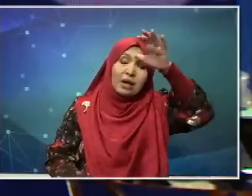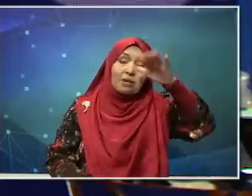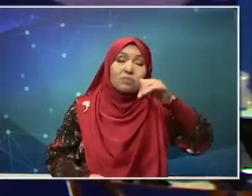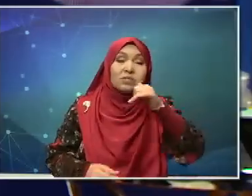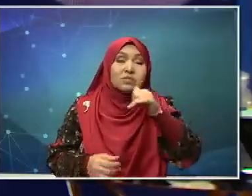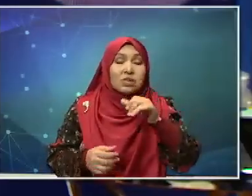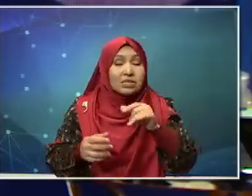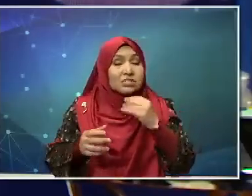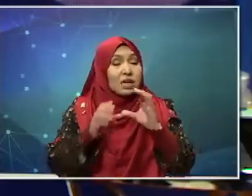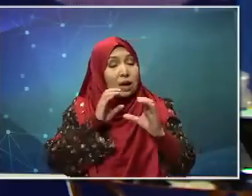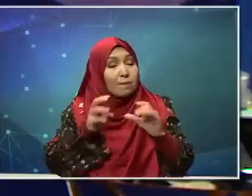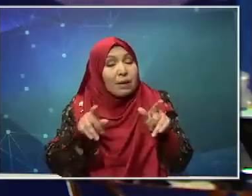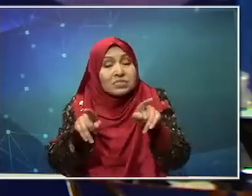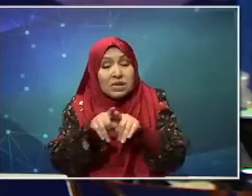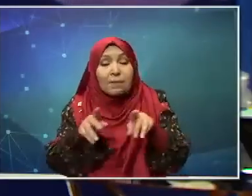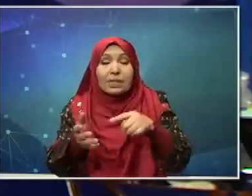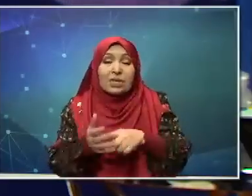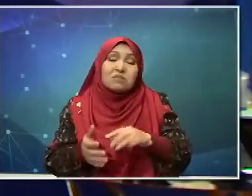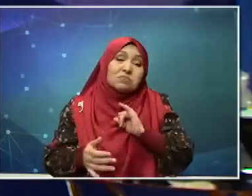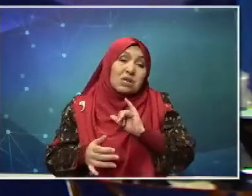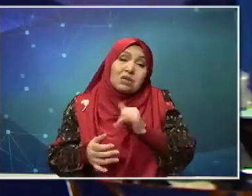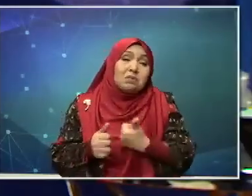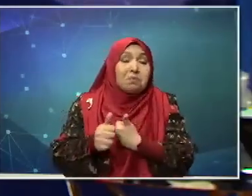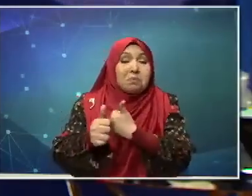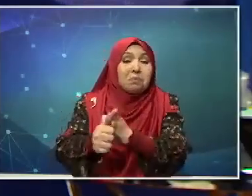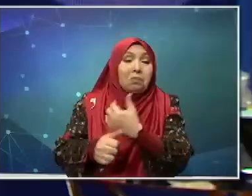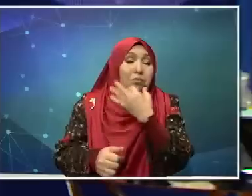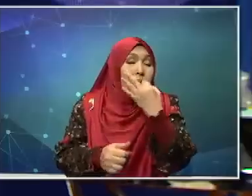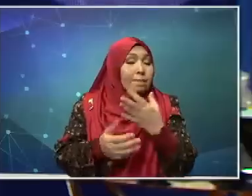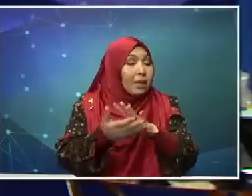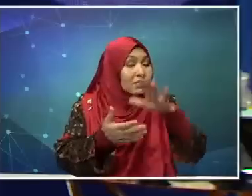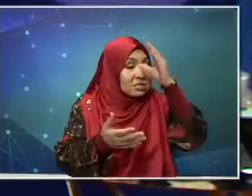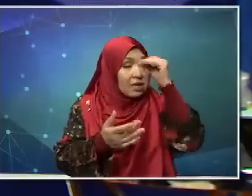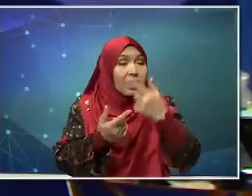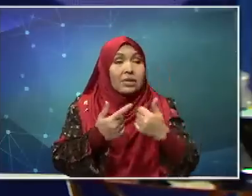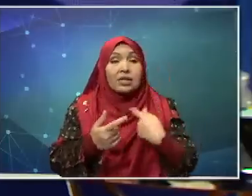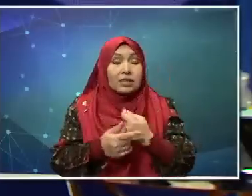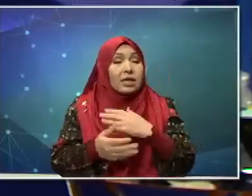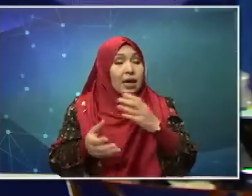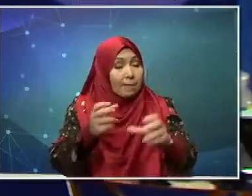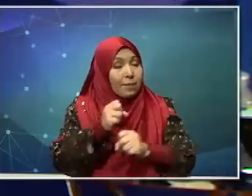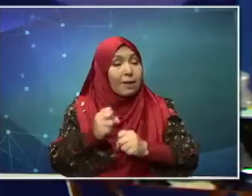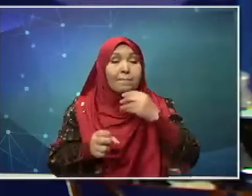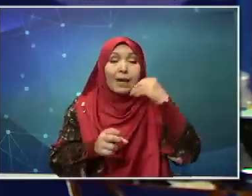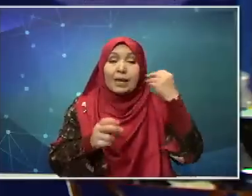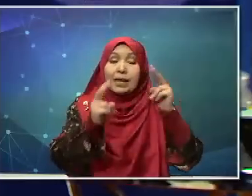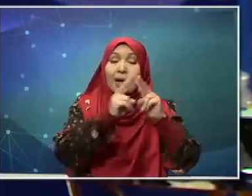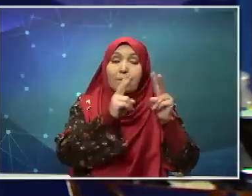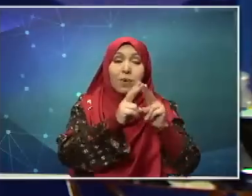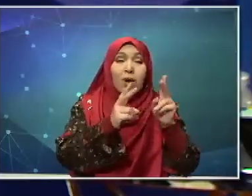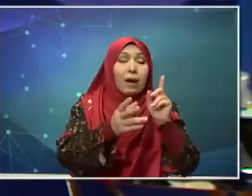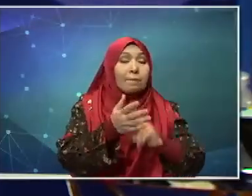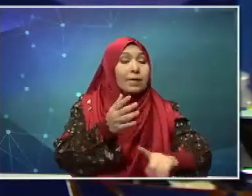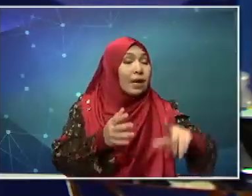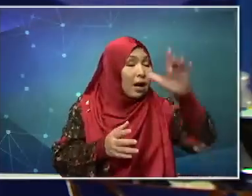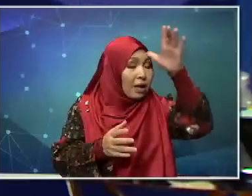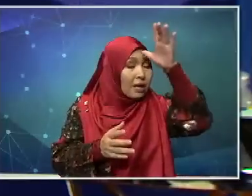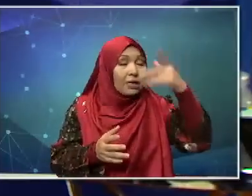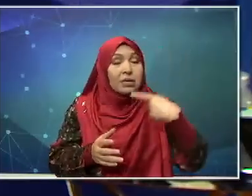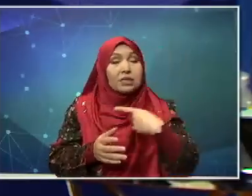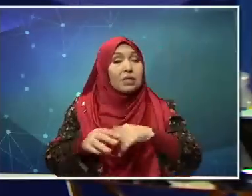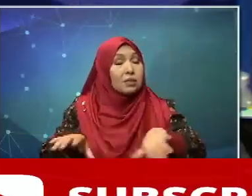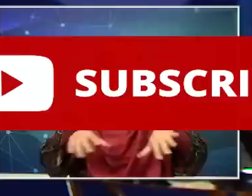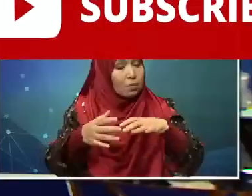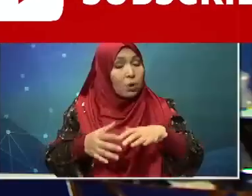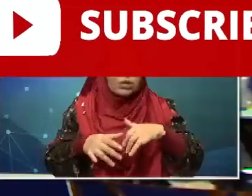saya cakap gitu Seiko sajalah yang menjadi pelajaran untuk kita dapat balik kampung nih saja yang baik dikalangan aku yang ayah itu buat online